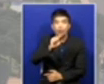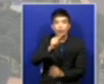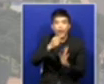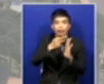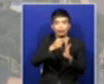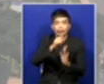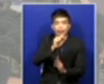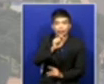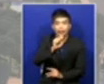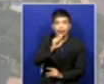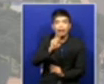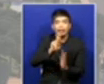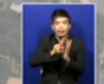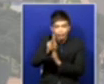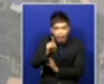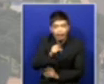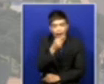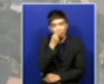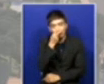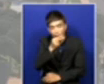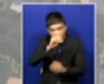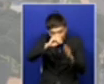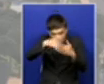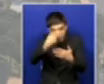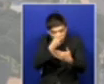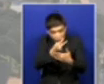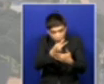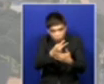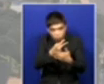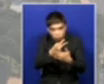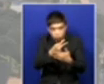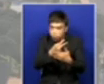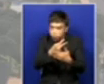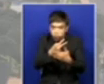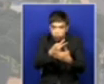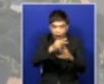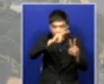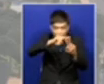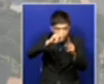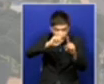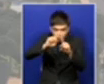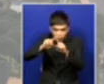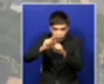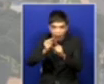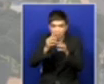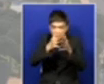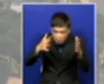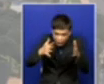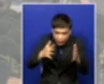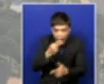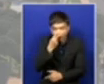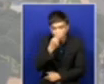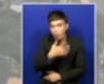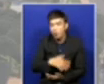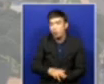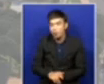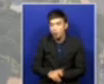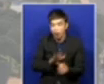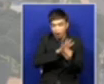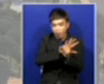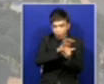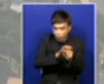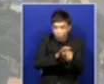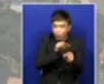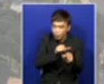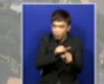ครับผมจึงอยากบอกพี่น้องประชาชนครับว่าเรื่องการดูแลโรคภัยก็ว่ากันไปเป็นเดชะบุญที่เรามีระบบสาธ